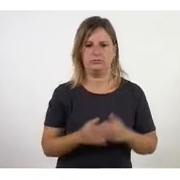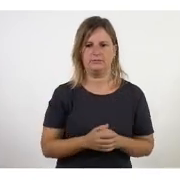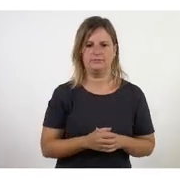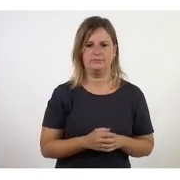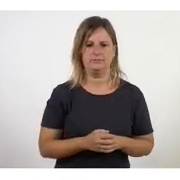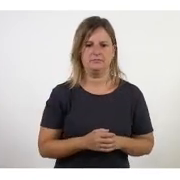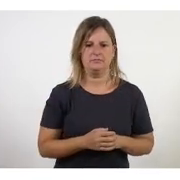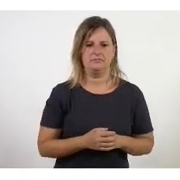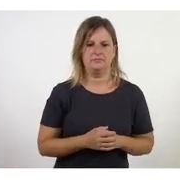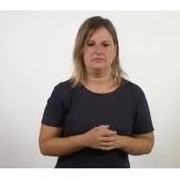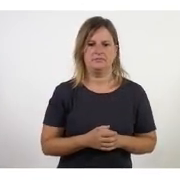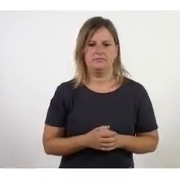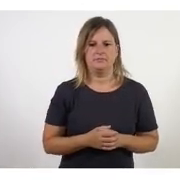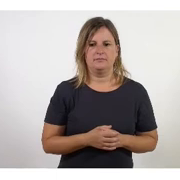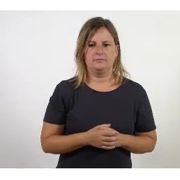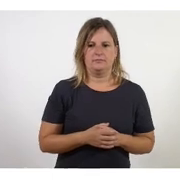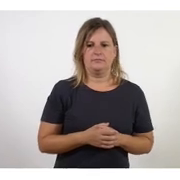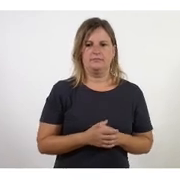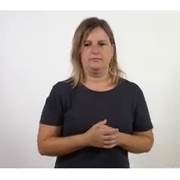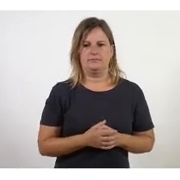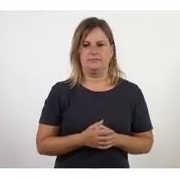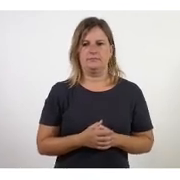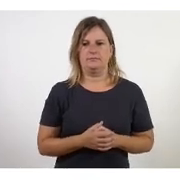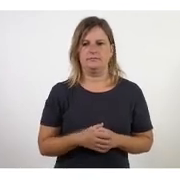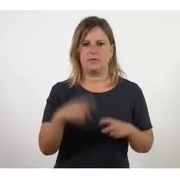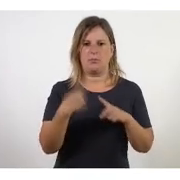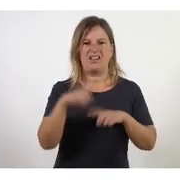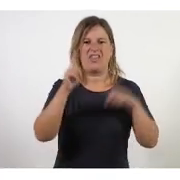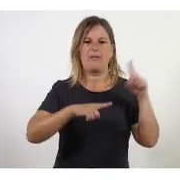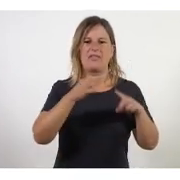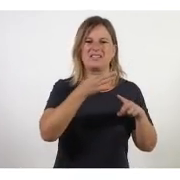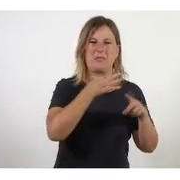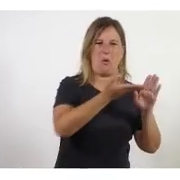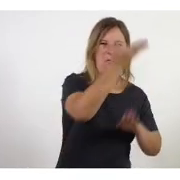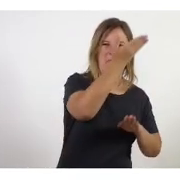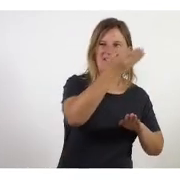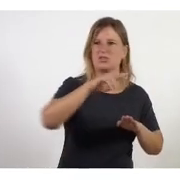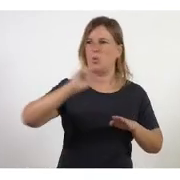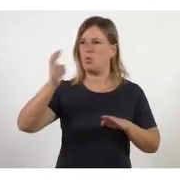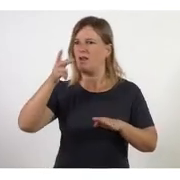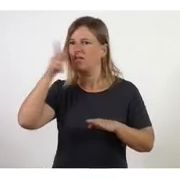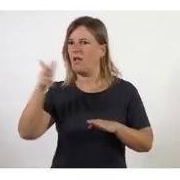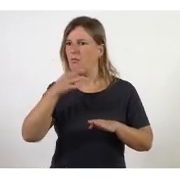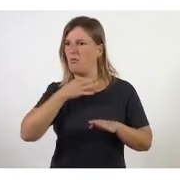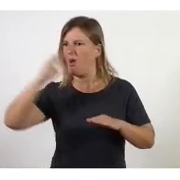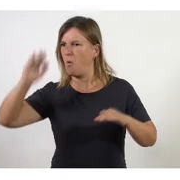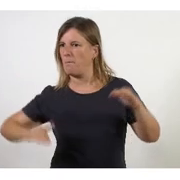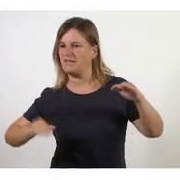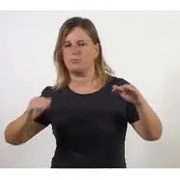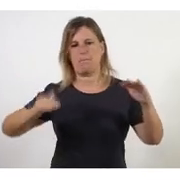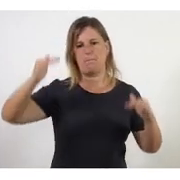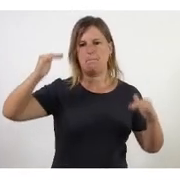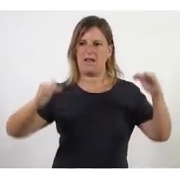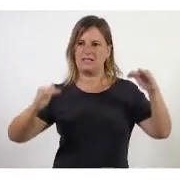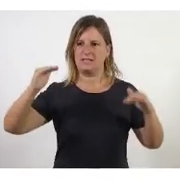vostres creacions. Aquest, igual hi ha un clip que està més fort que un altre i el podeu controlar. Vale? Però aquí hi ha tot un món per